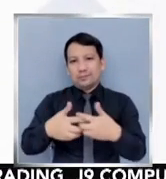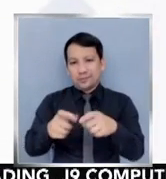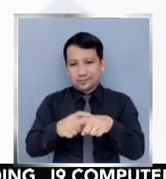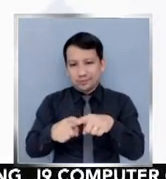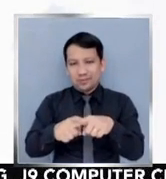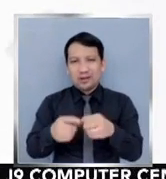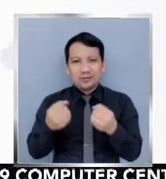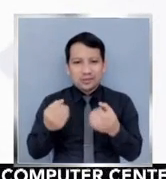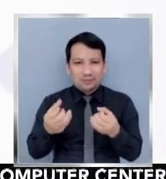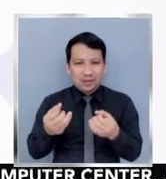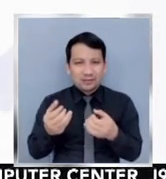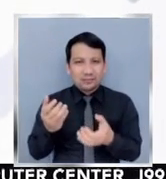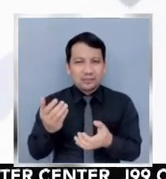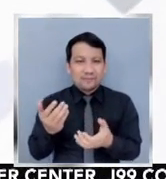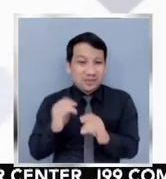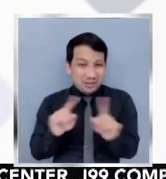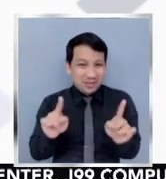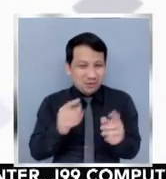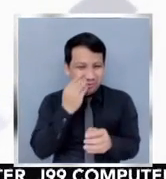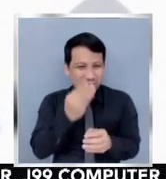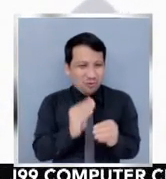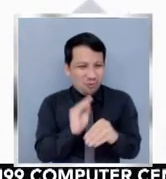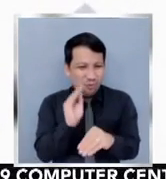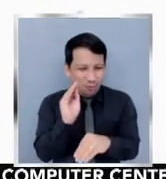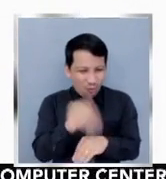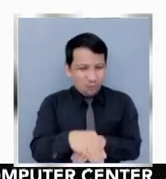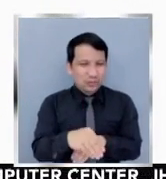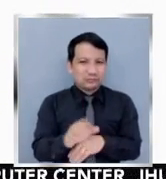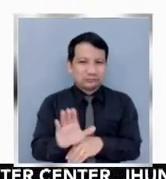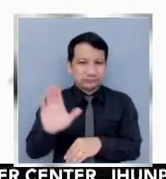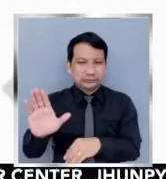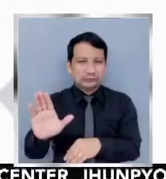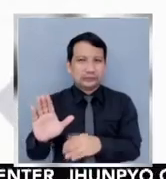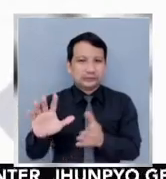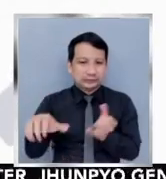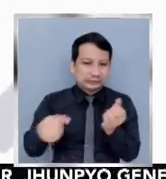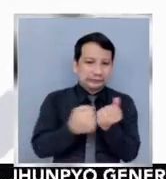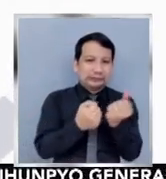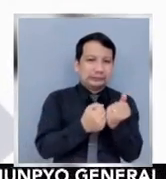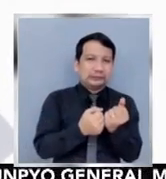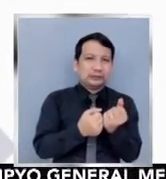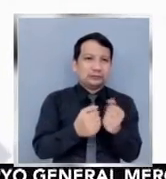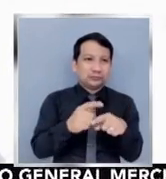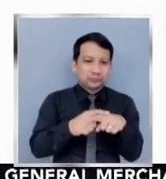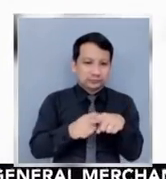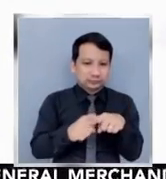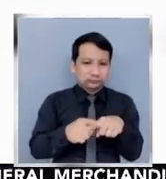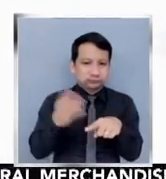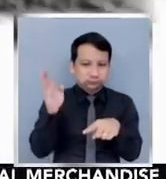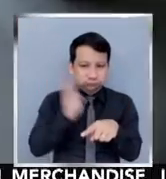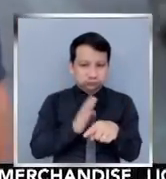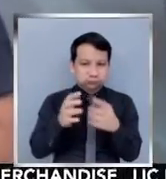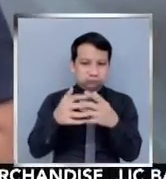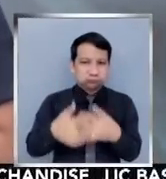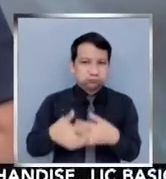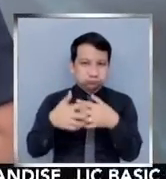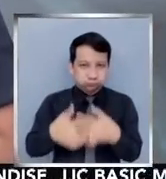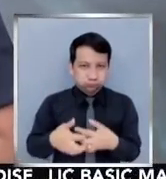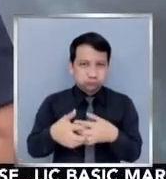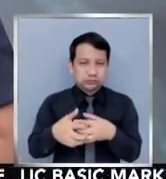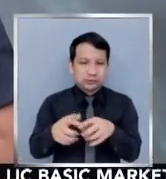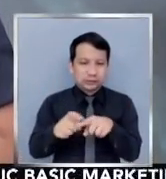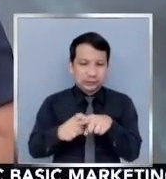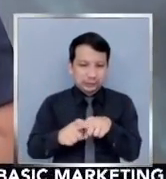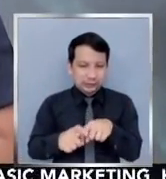to, yung pasobra nating natitira, kinakain ako nung bigla ang pagtirik ng mga power plant. Para sa